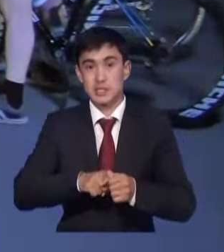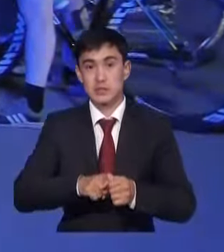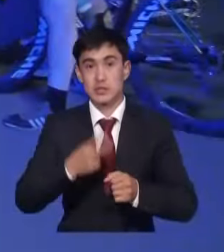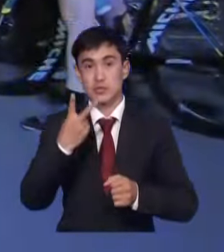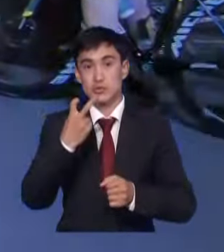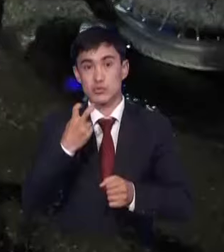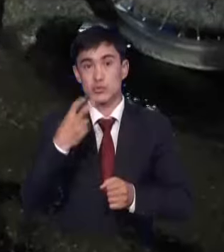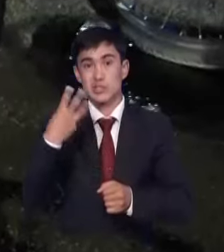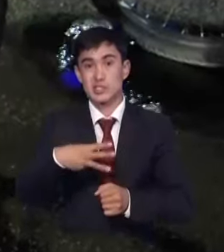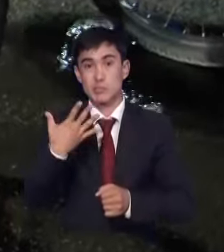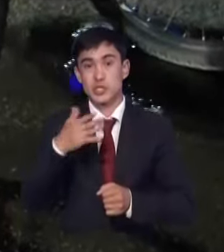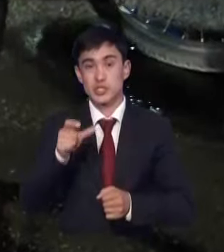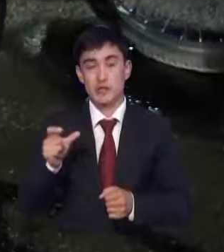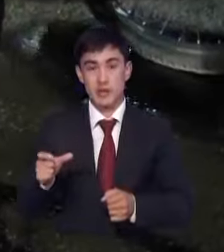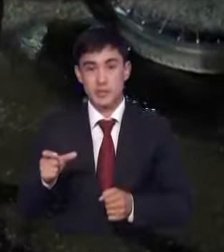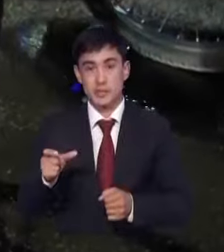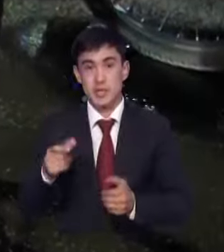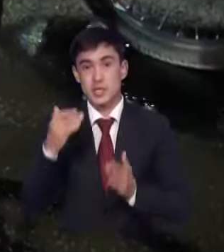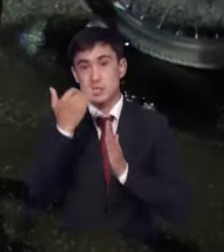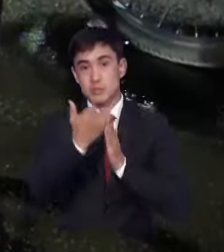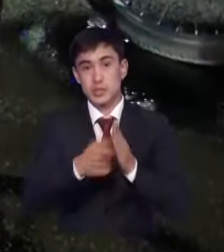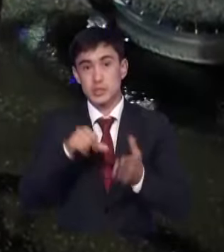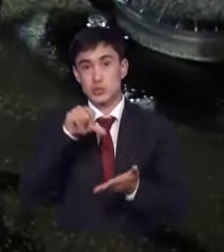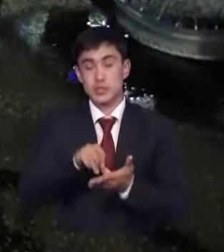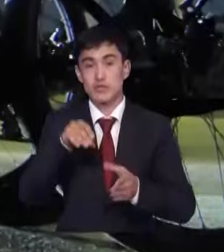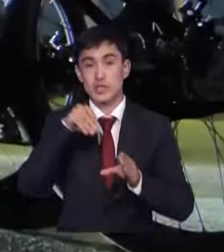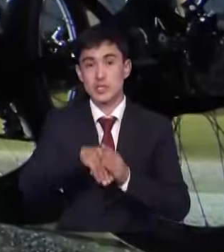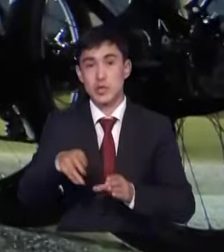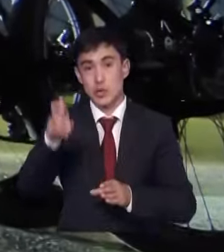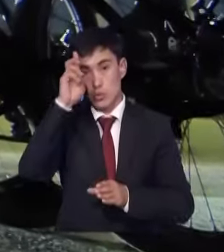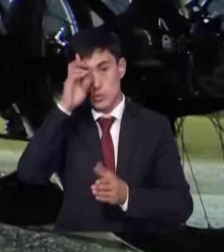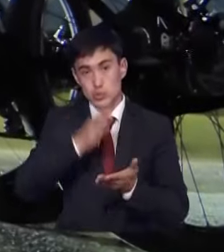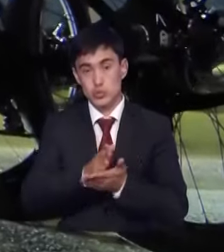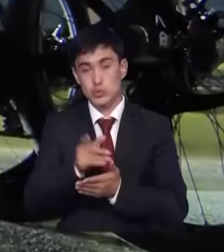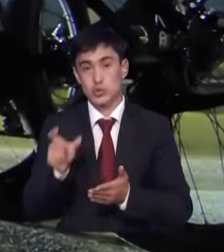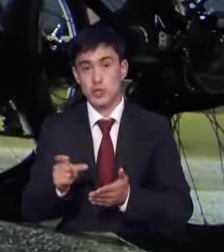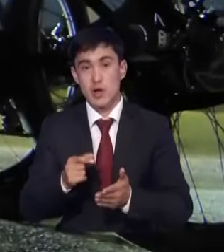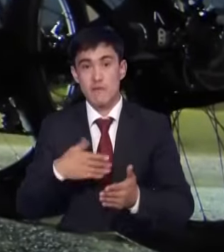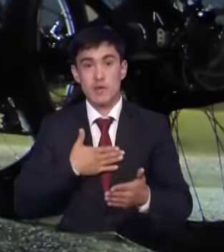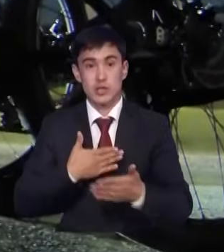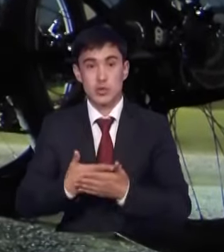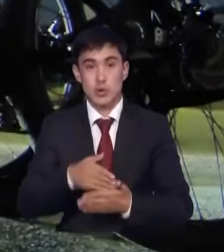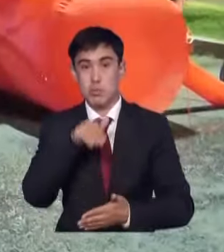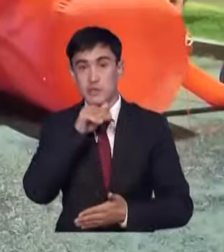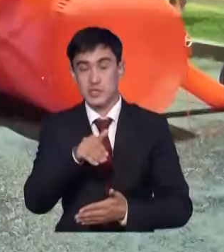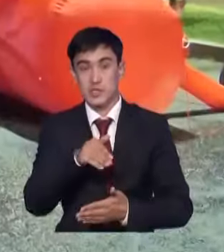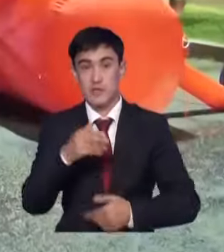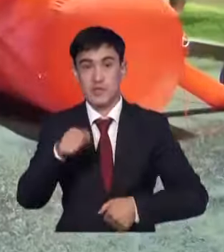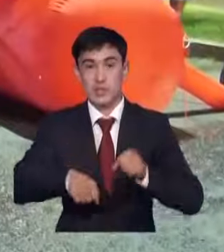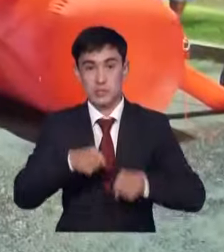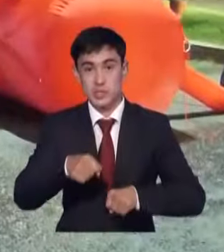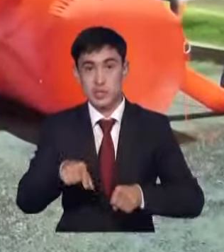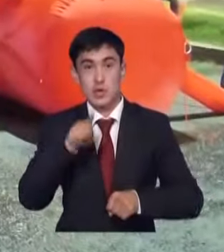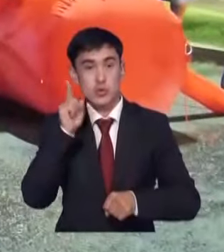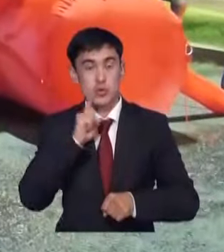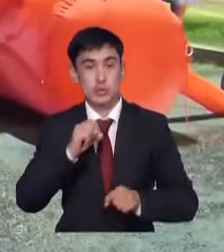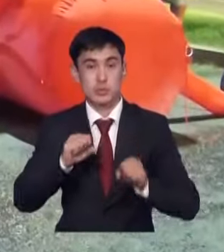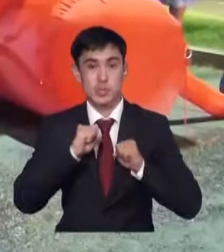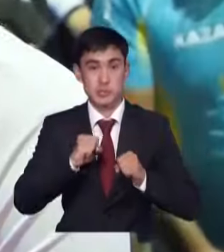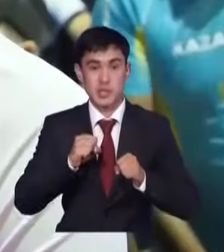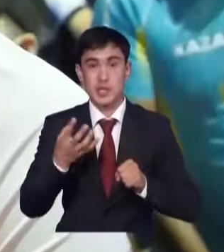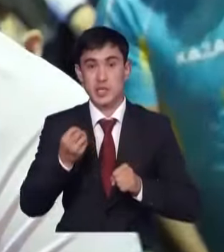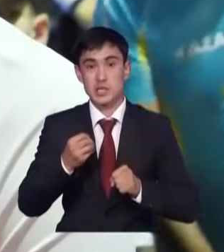порядка 235 человек. В список участников вошли государственные служащие, волонтеры, профессиональные велосипедисты – юные